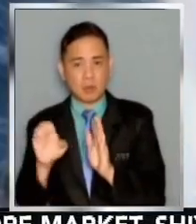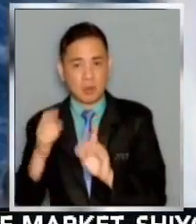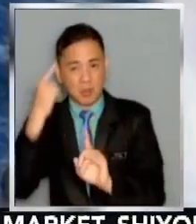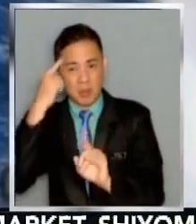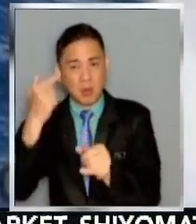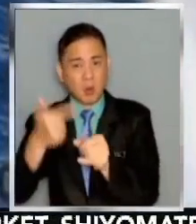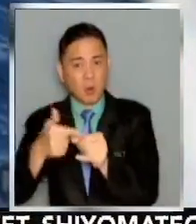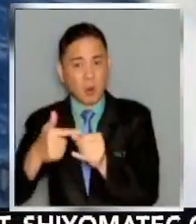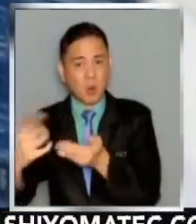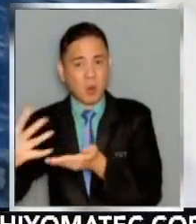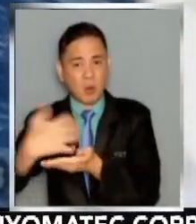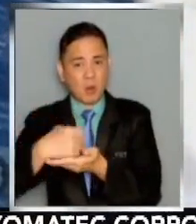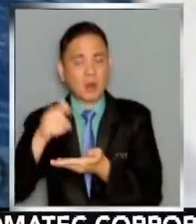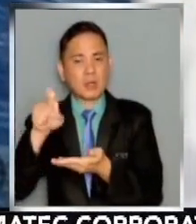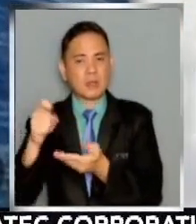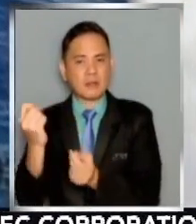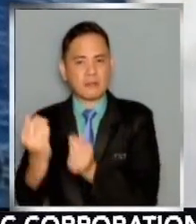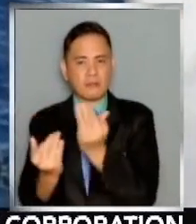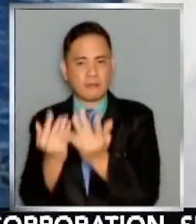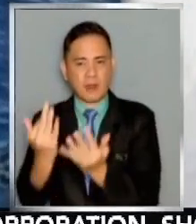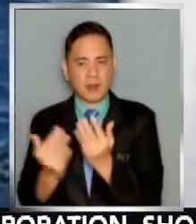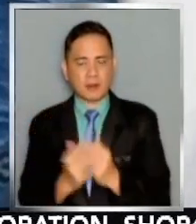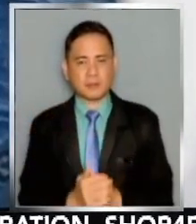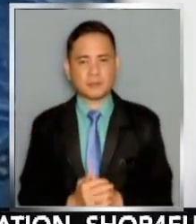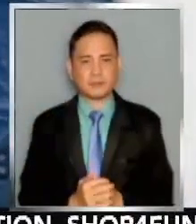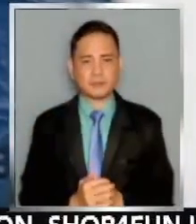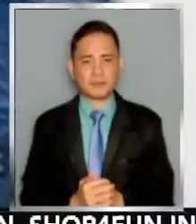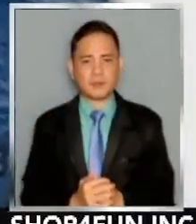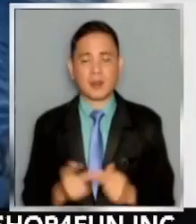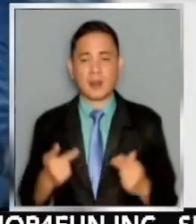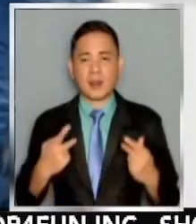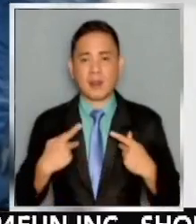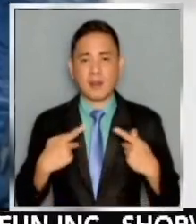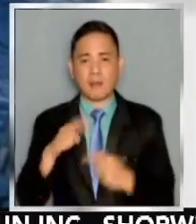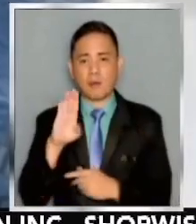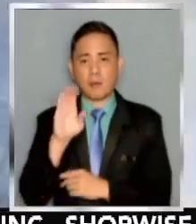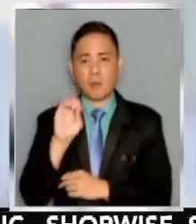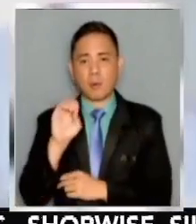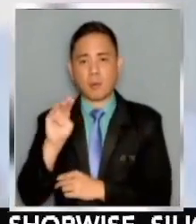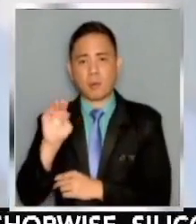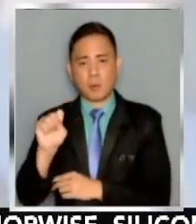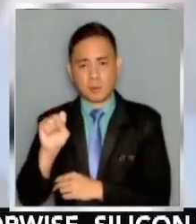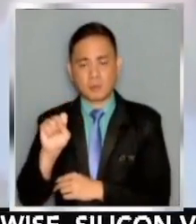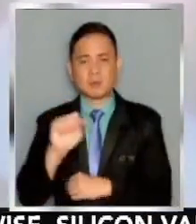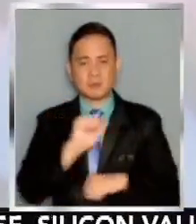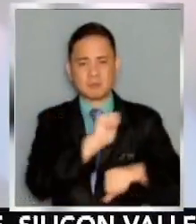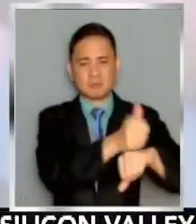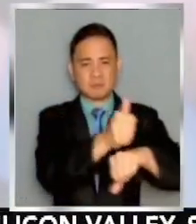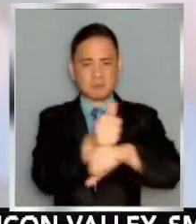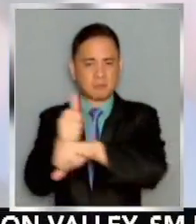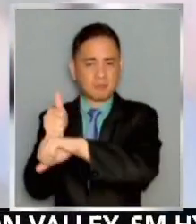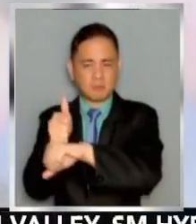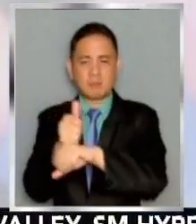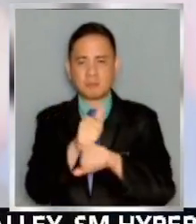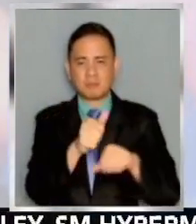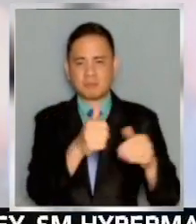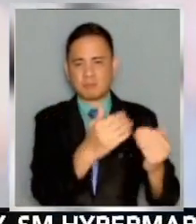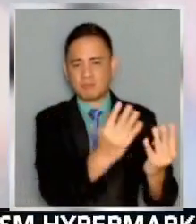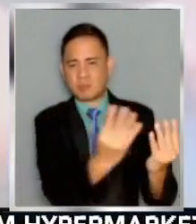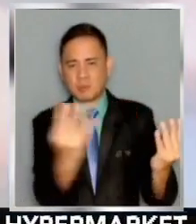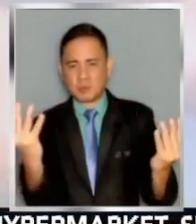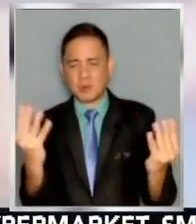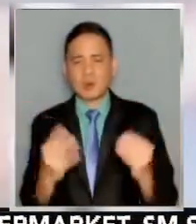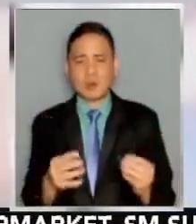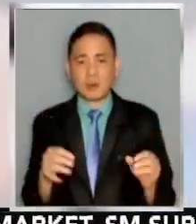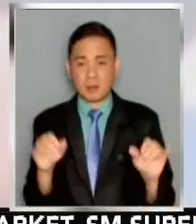tayong mga Fireproof na ah booms okay ito po ide-deploy yung Fireproof booms ang gagawin po nito itp muna yung oil